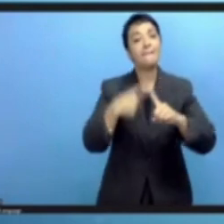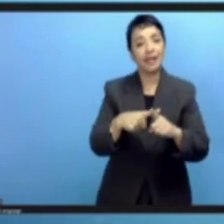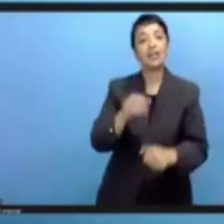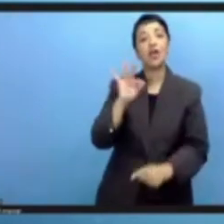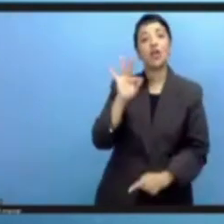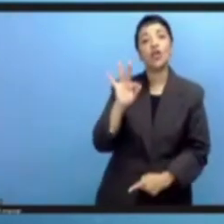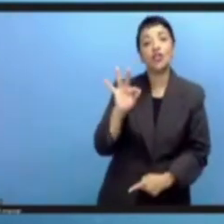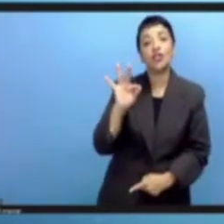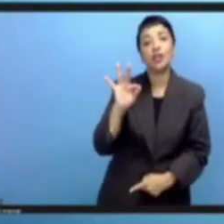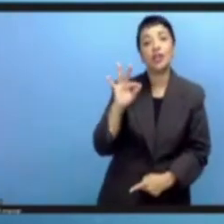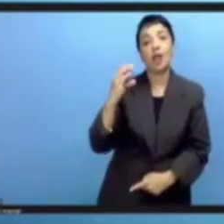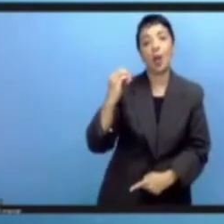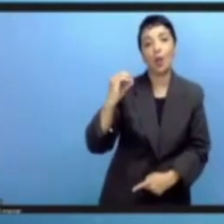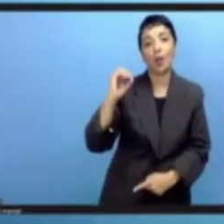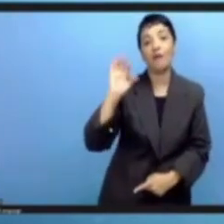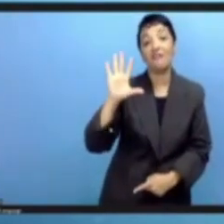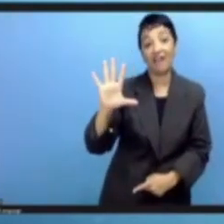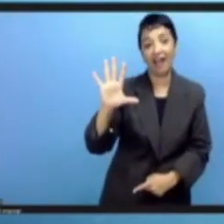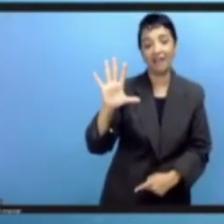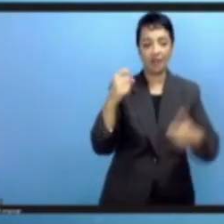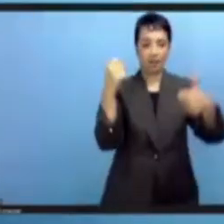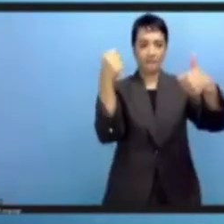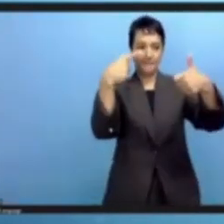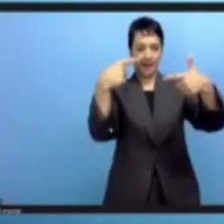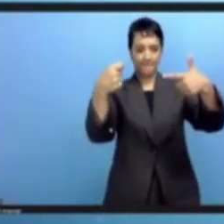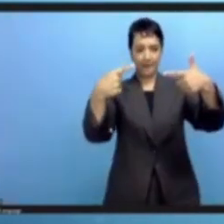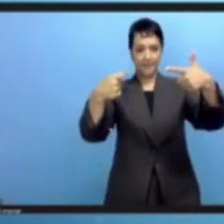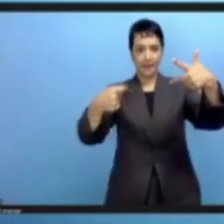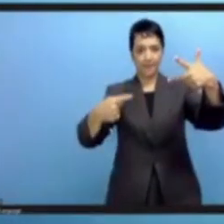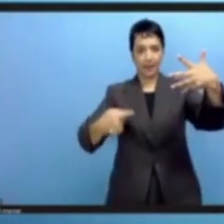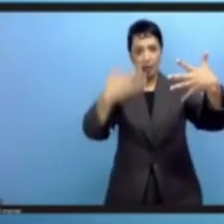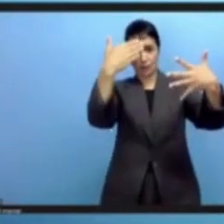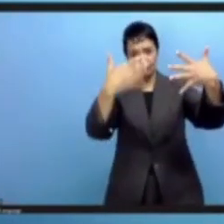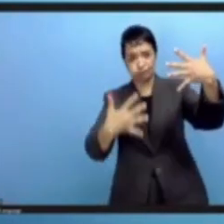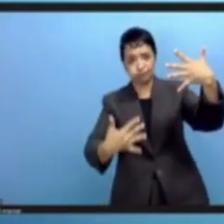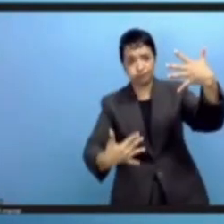question du genre, les changements climatiques, les